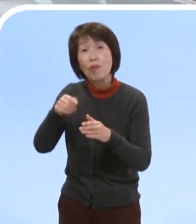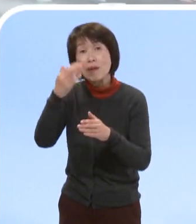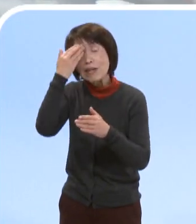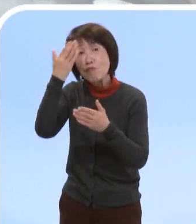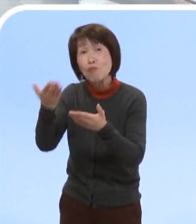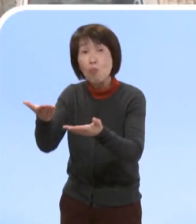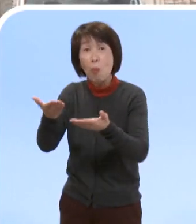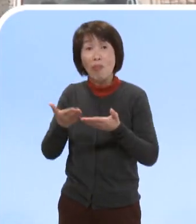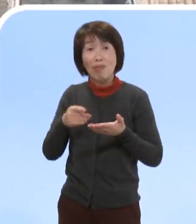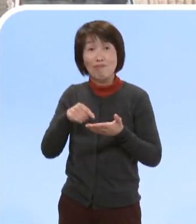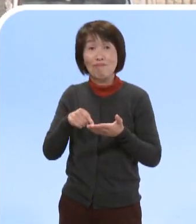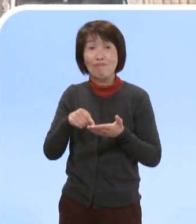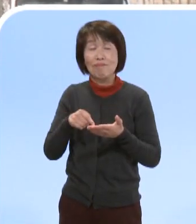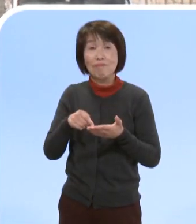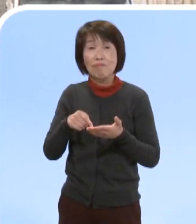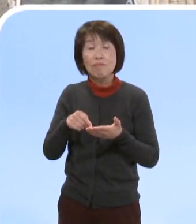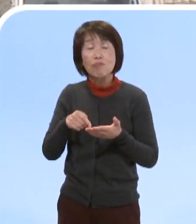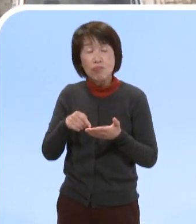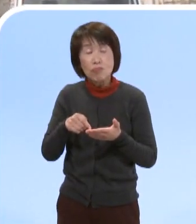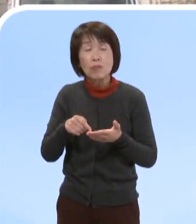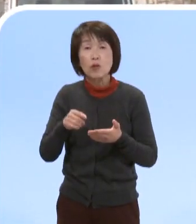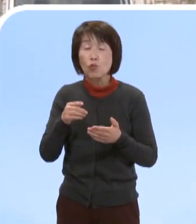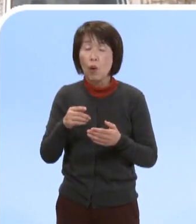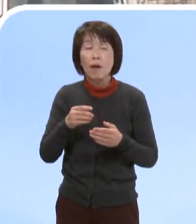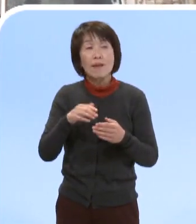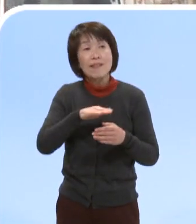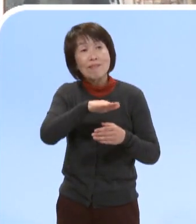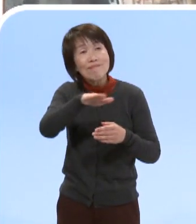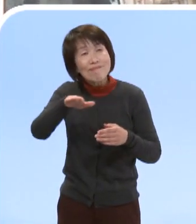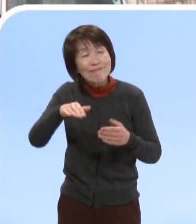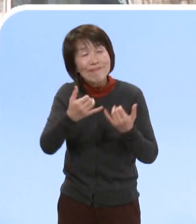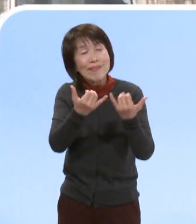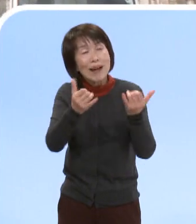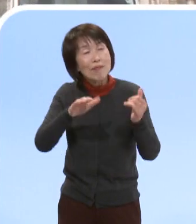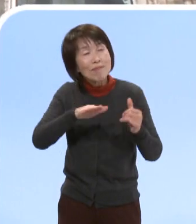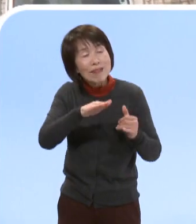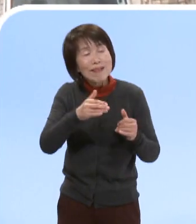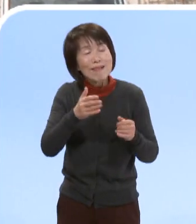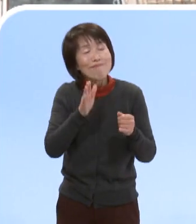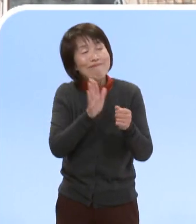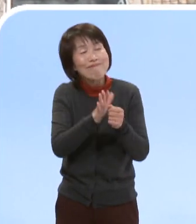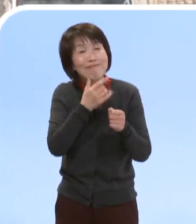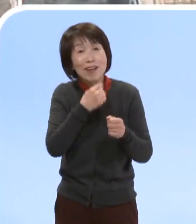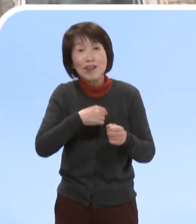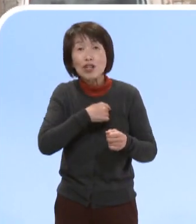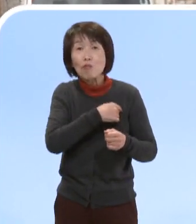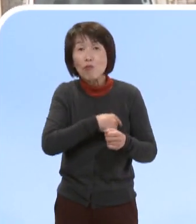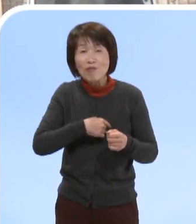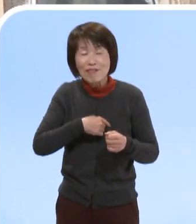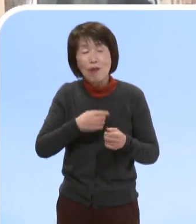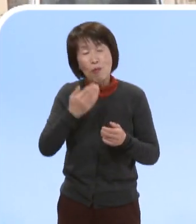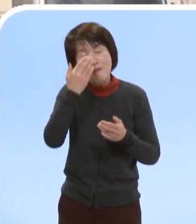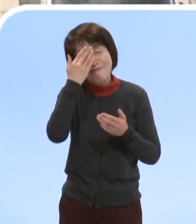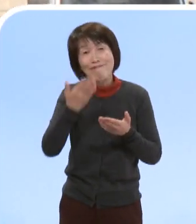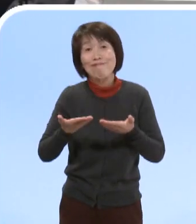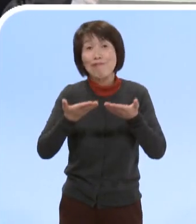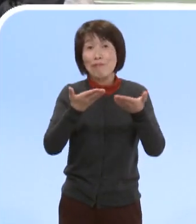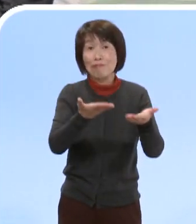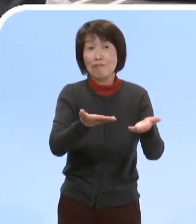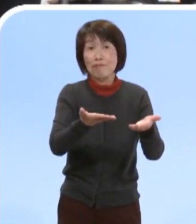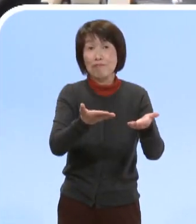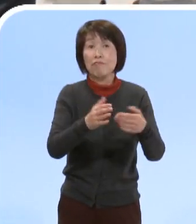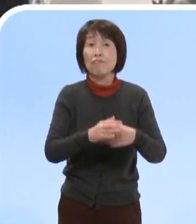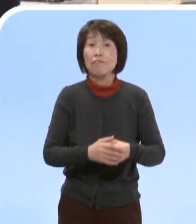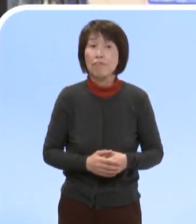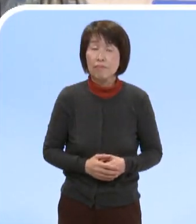んですか。 そうですね、社会の、まあ、皆様に、まあ、お役に立てればというような思いで、まあ、それだけだと思います。一